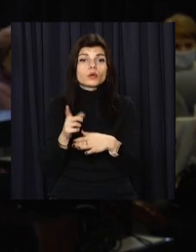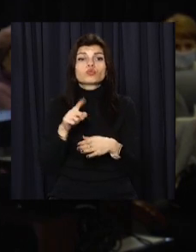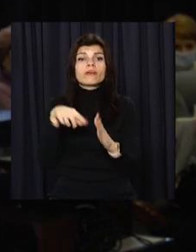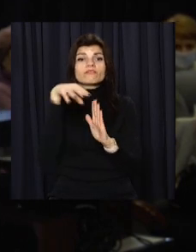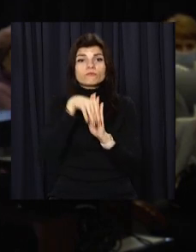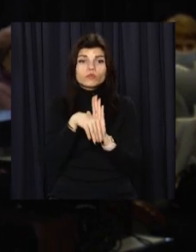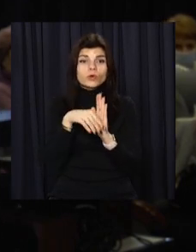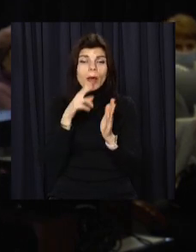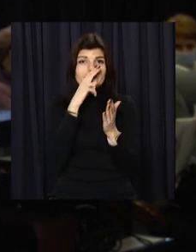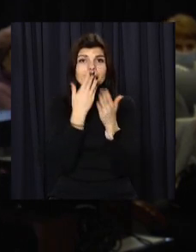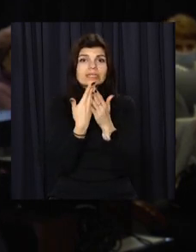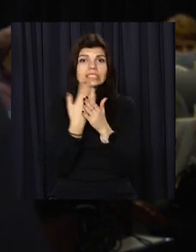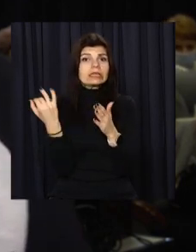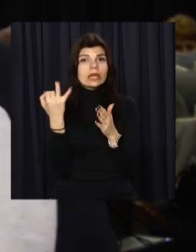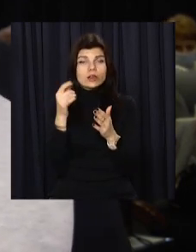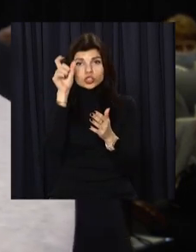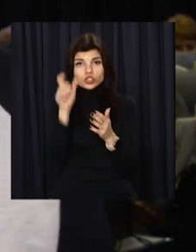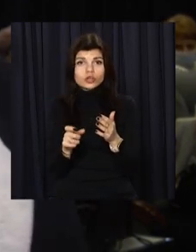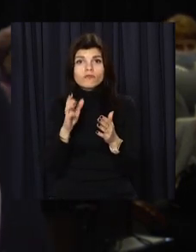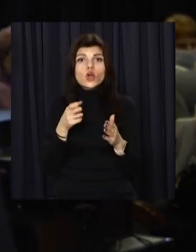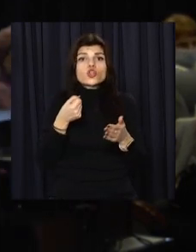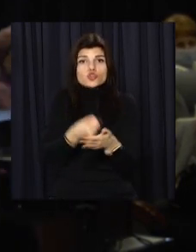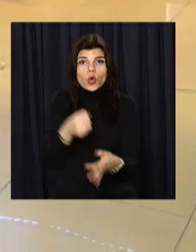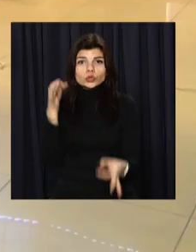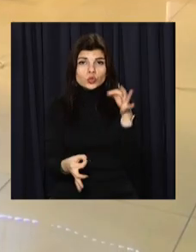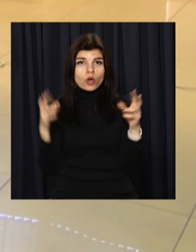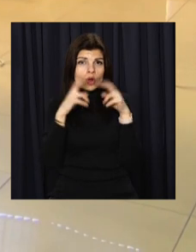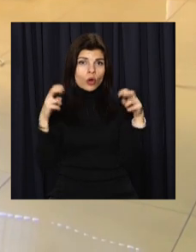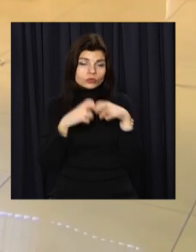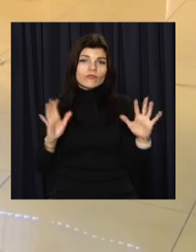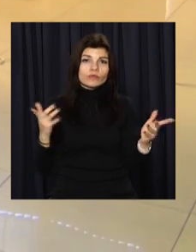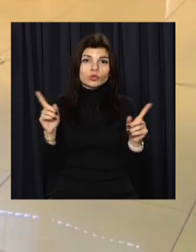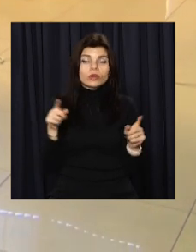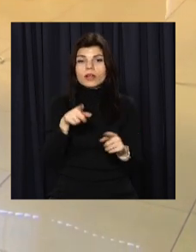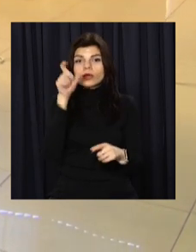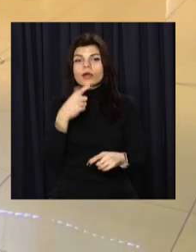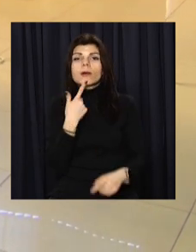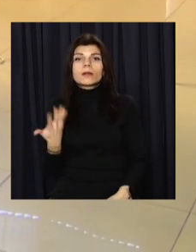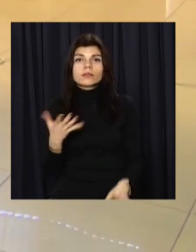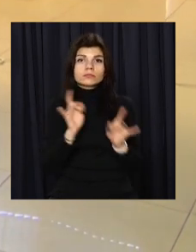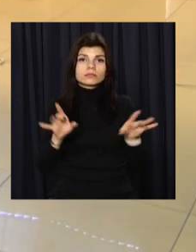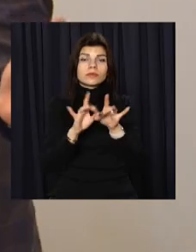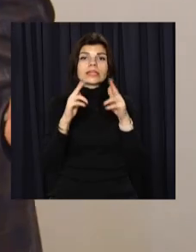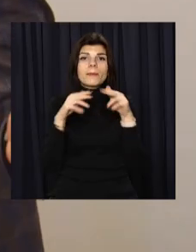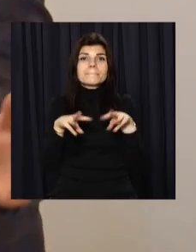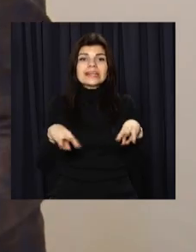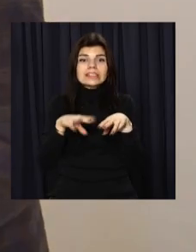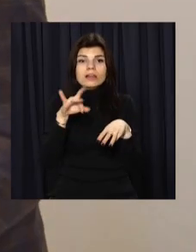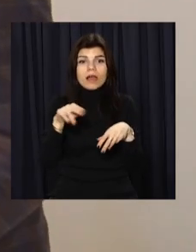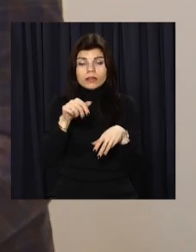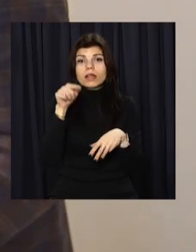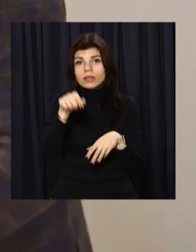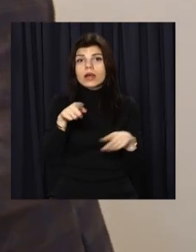себе представництво інтересів особи в досудовому розслідуванні. Організувала лекцію для літніх людей Дніпровська міськрада.